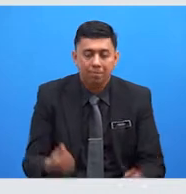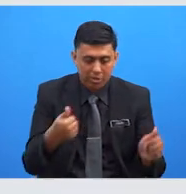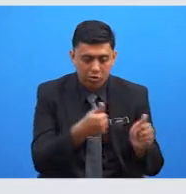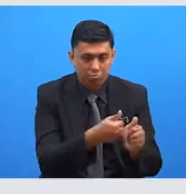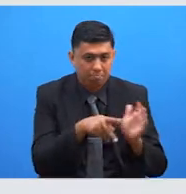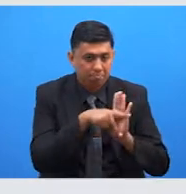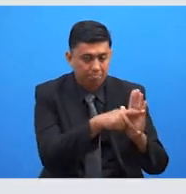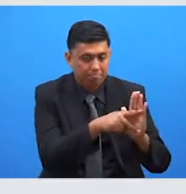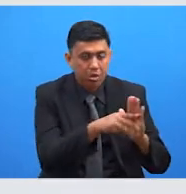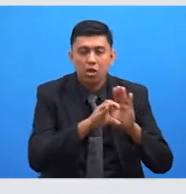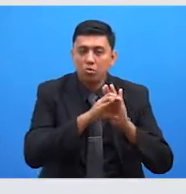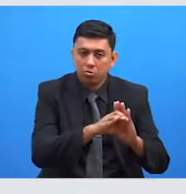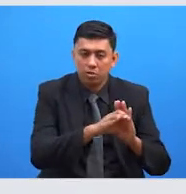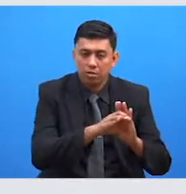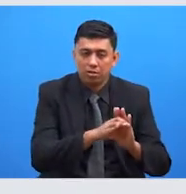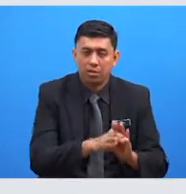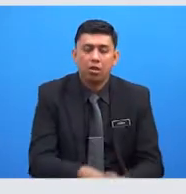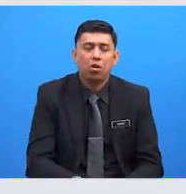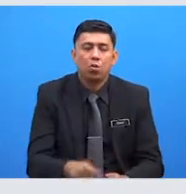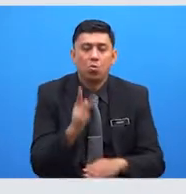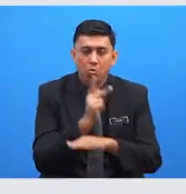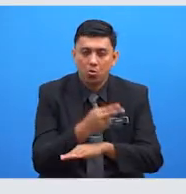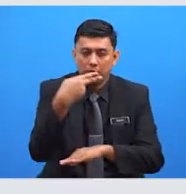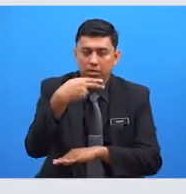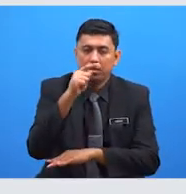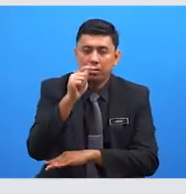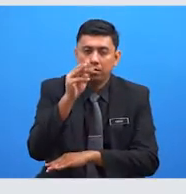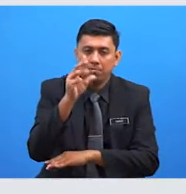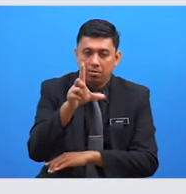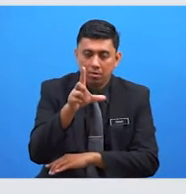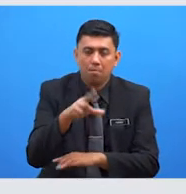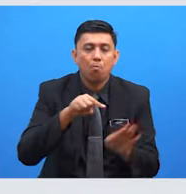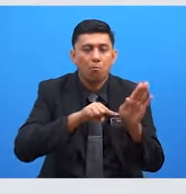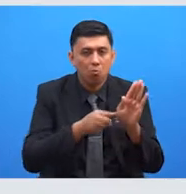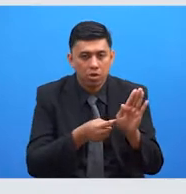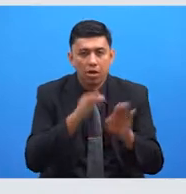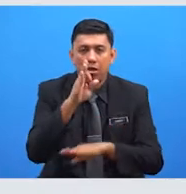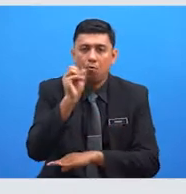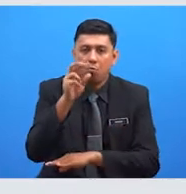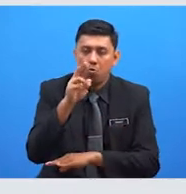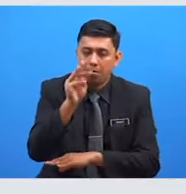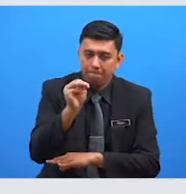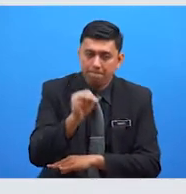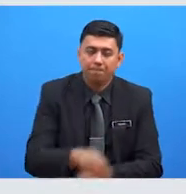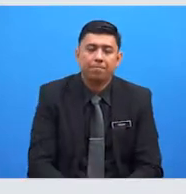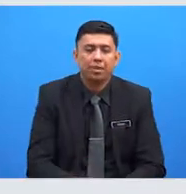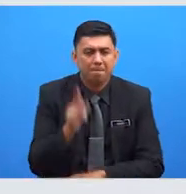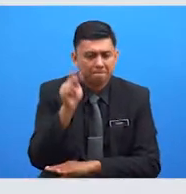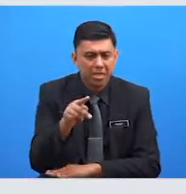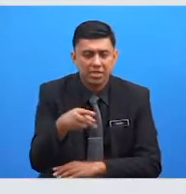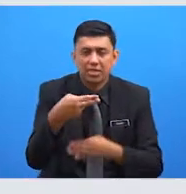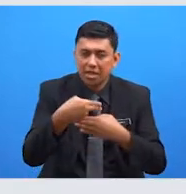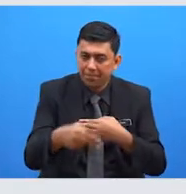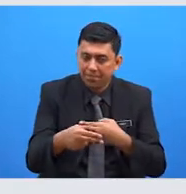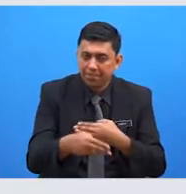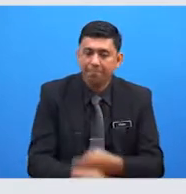Berikut dipaparkan contoh kod HTML yang mengandungi tag mula form dengan fungsi pasti